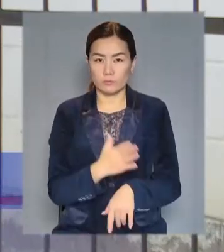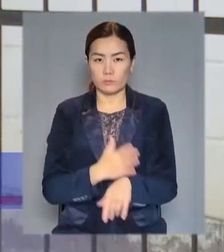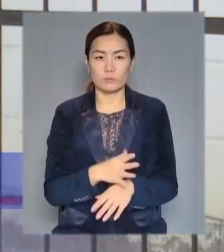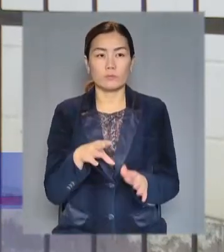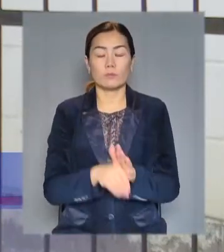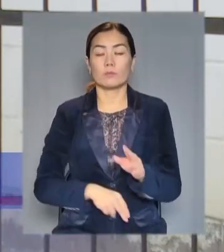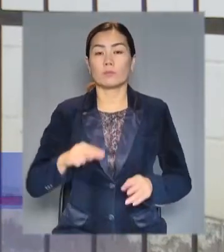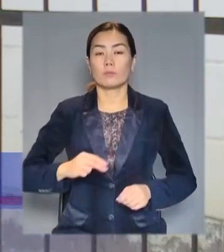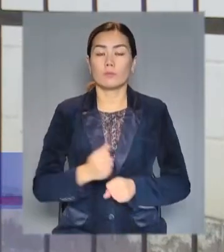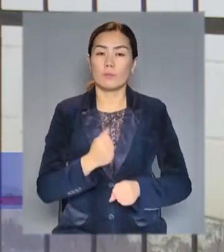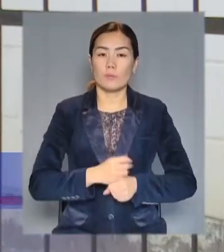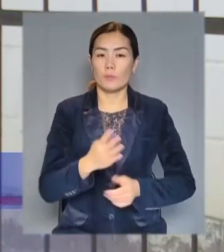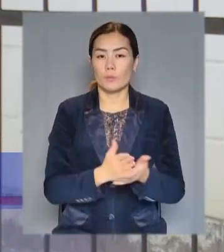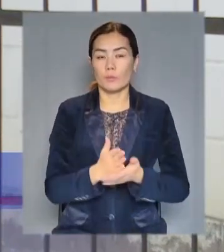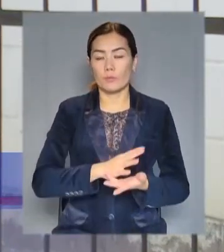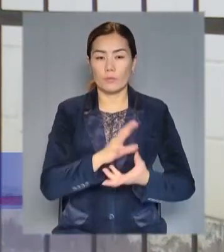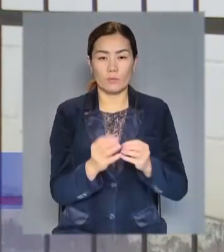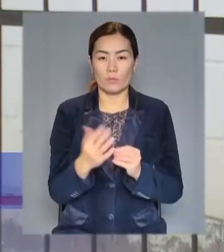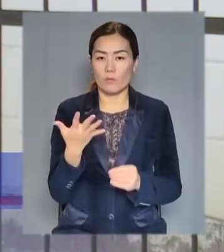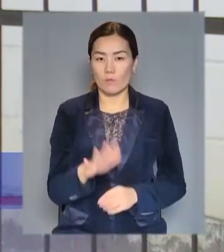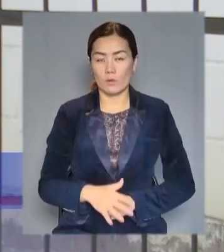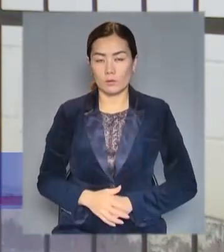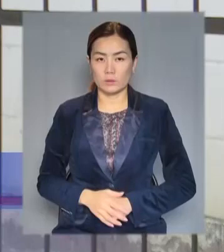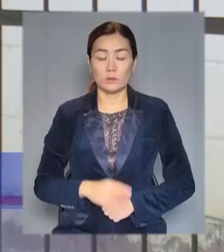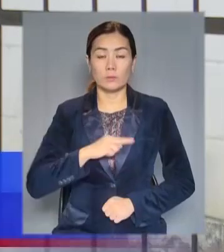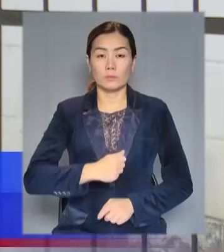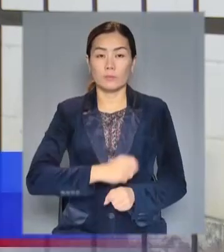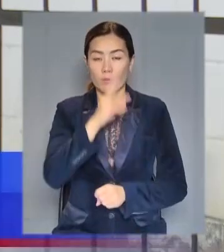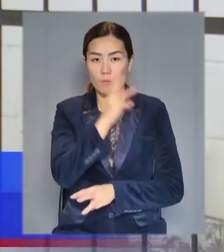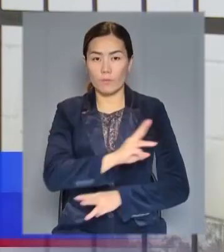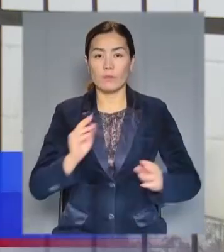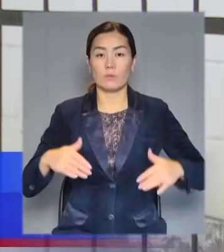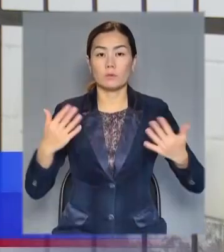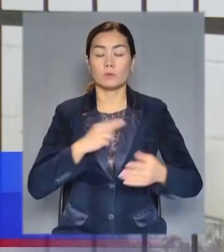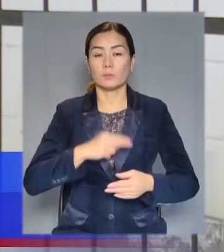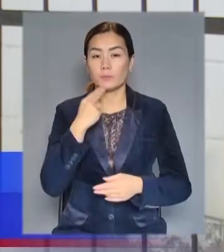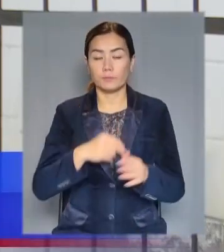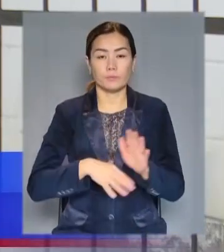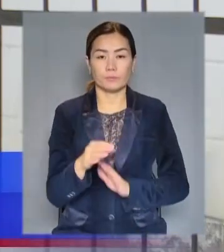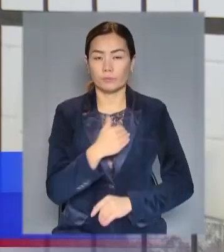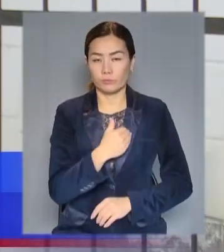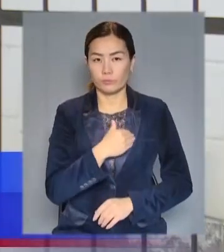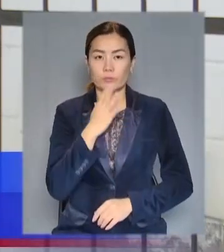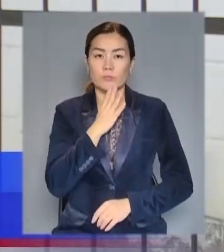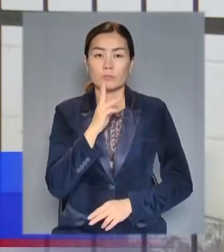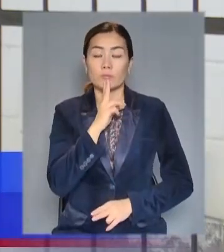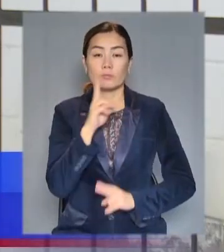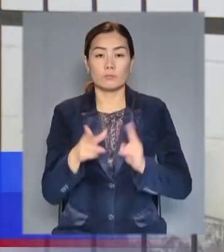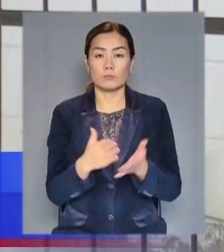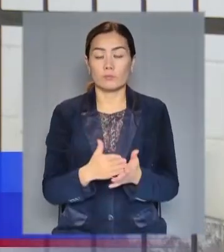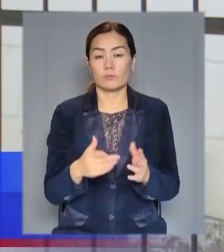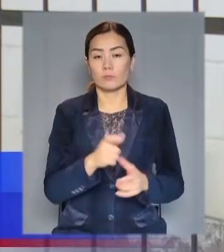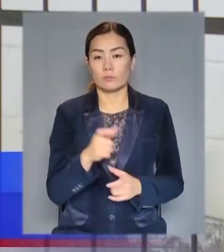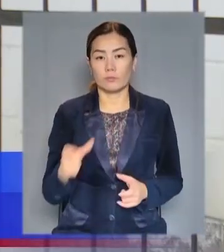Ал оларда жұмыс істейтін қызметкерлер саны 5-6. Қызметкерлер жалақысын көтерсін, жұмыс сапасын жақсартсын деп дабыл қақса,